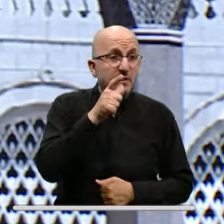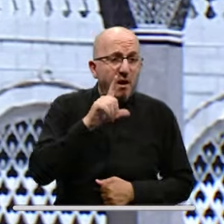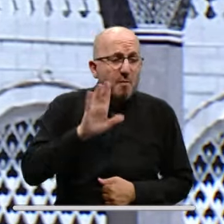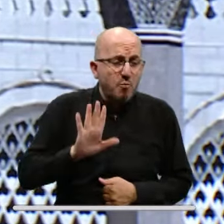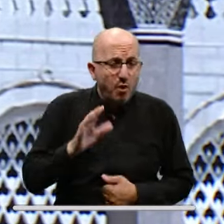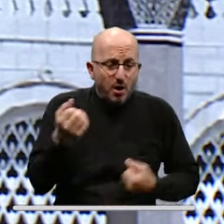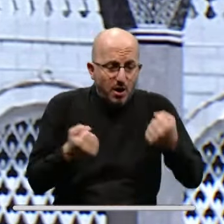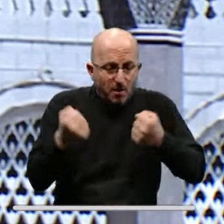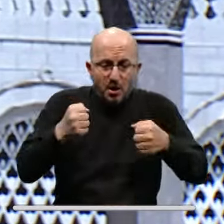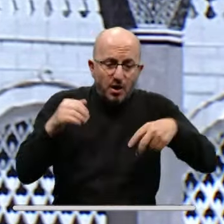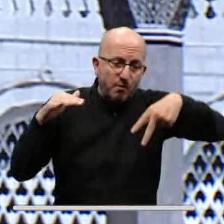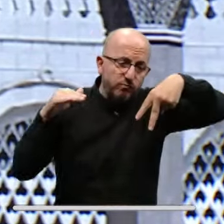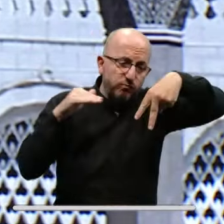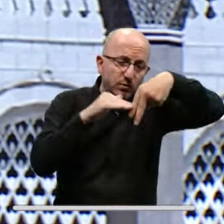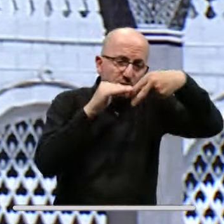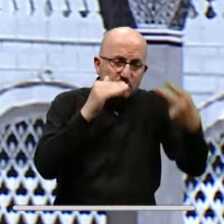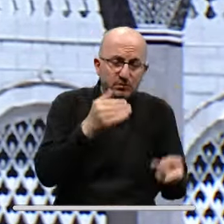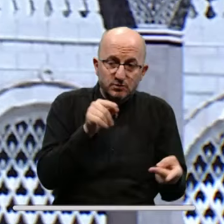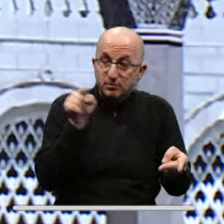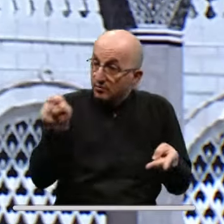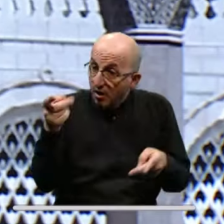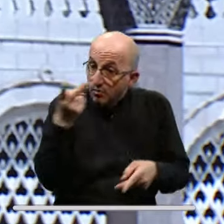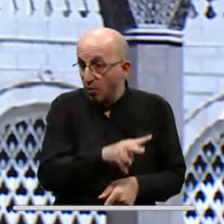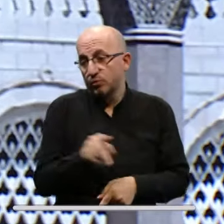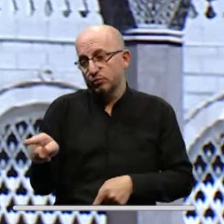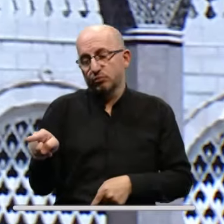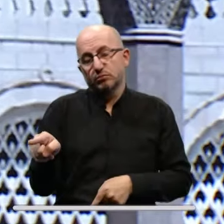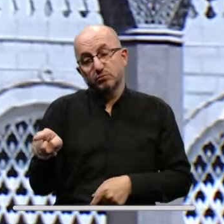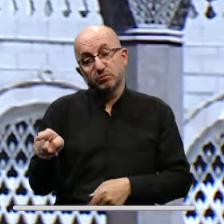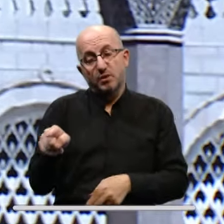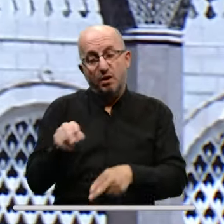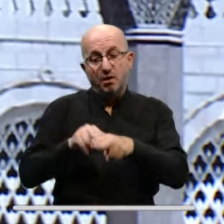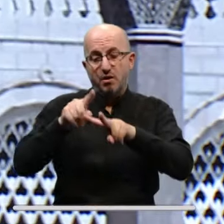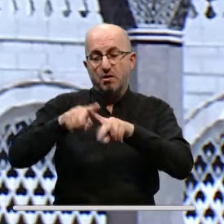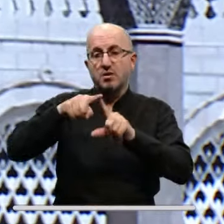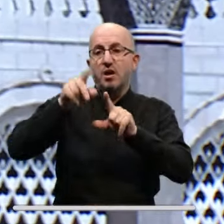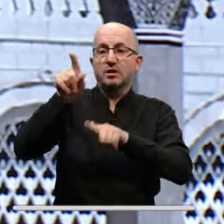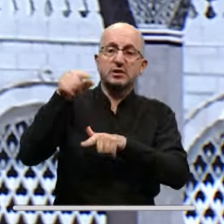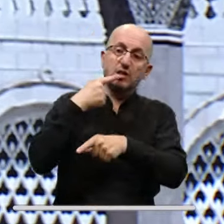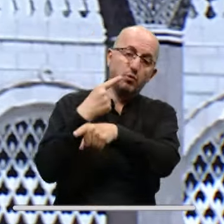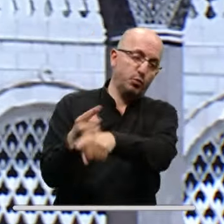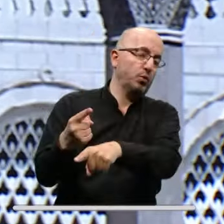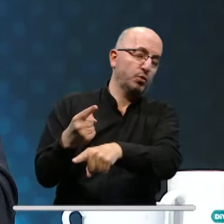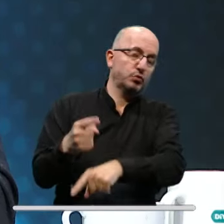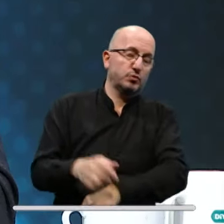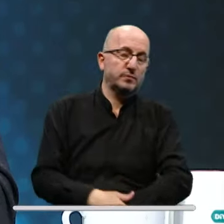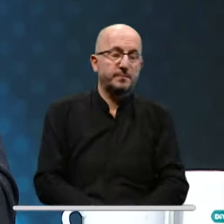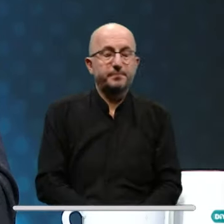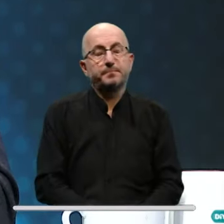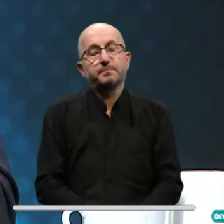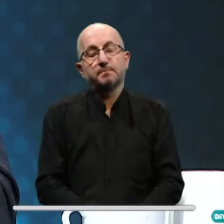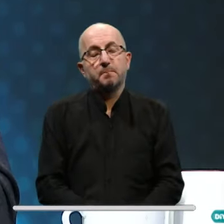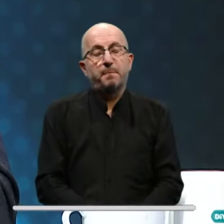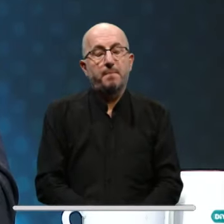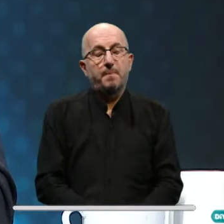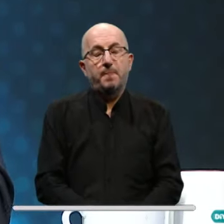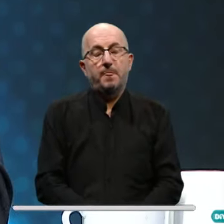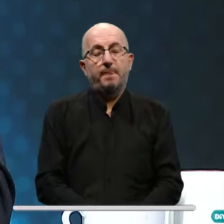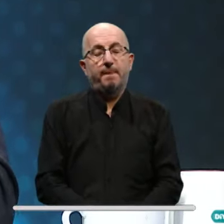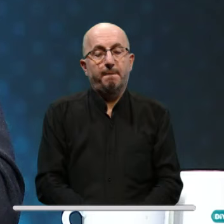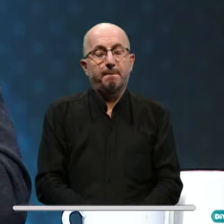adamı ezdin ve sen öldürdün. Katilsin. Biz de buna katil diyoruz. Eyvallah. Çok teşekkür ederiz. Ben teşekkür ederim. Allah razı